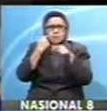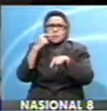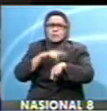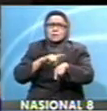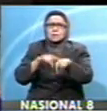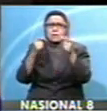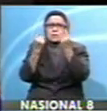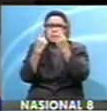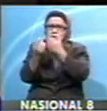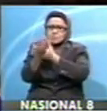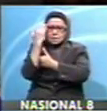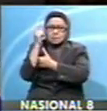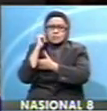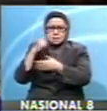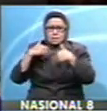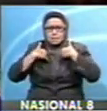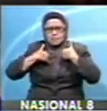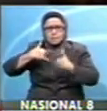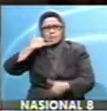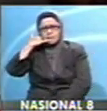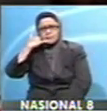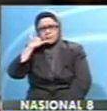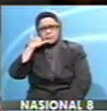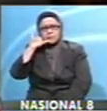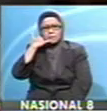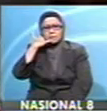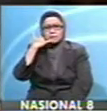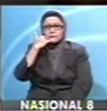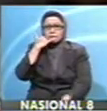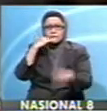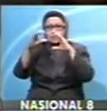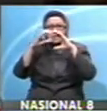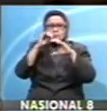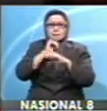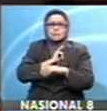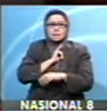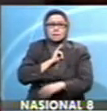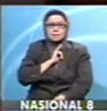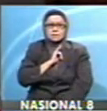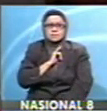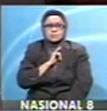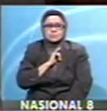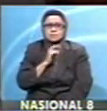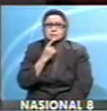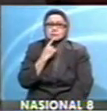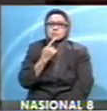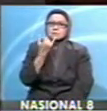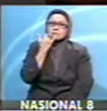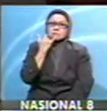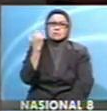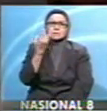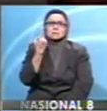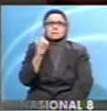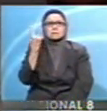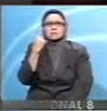11: dia ada telefon saya ya Telefon saya t kata sasaja a telefon dia Aku suka